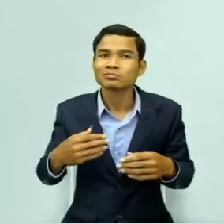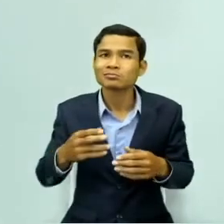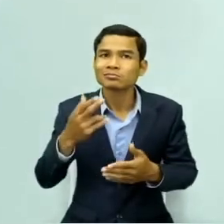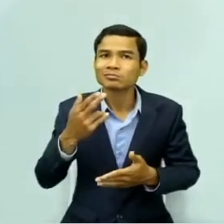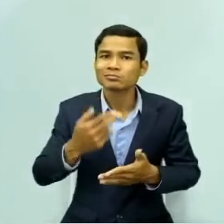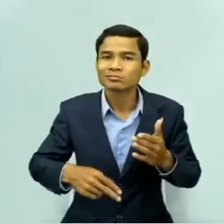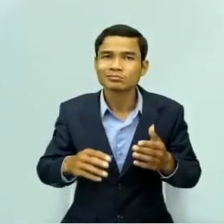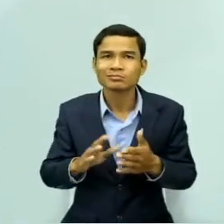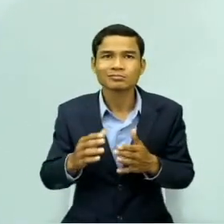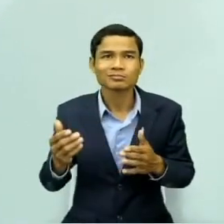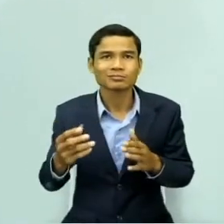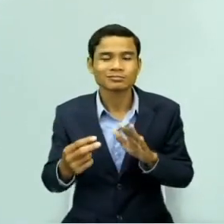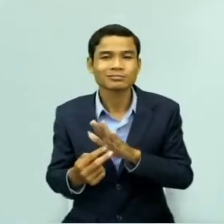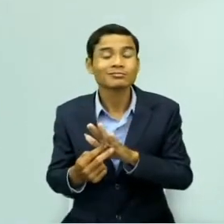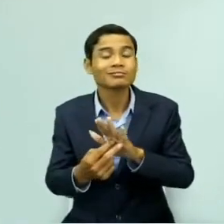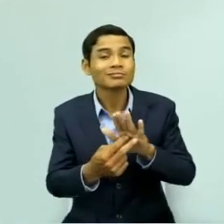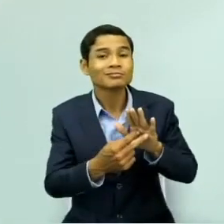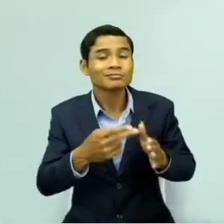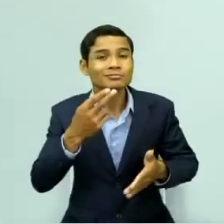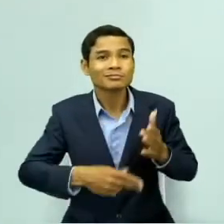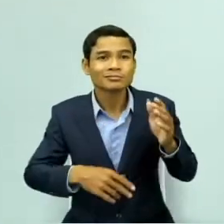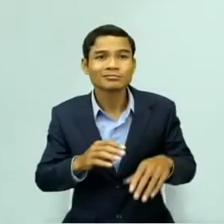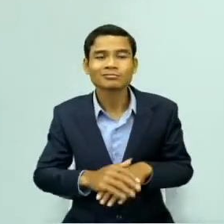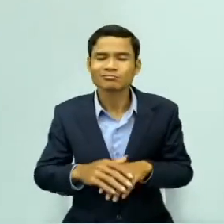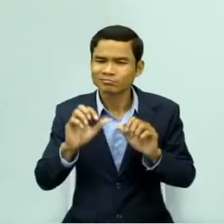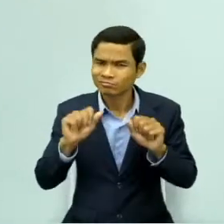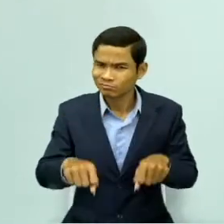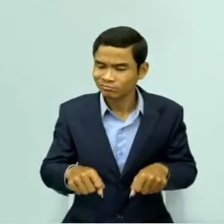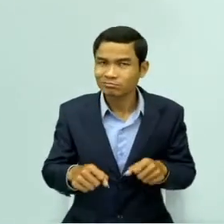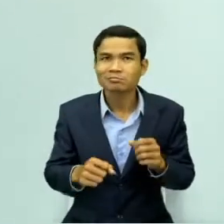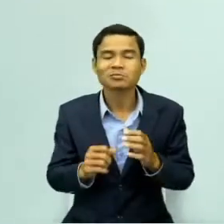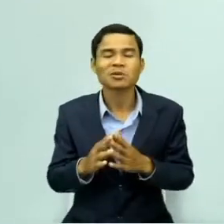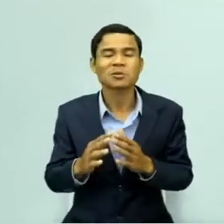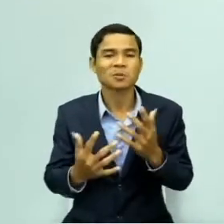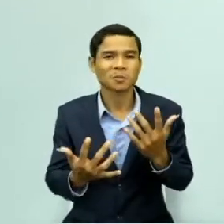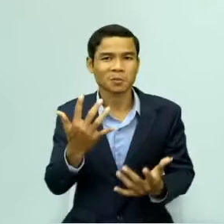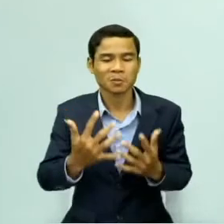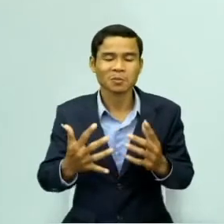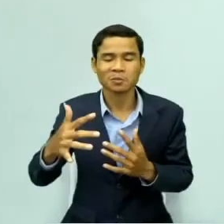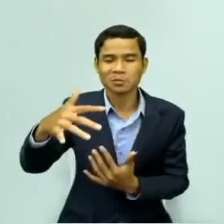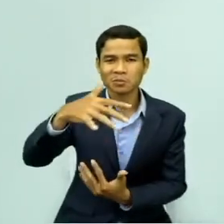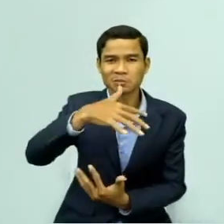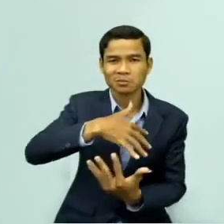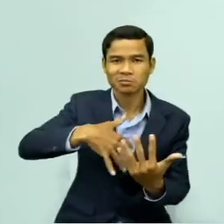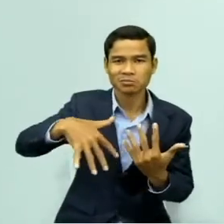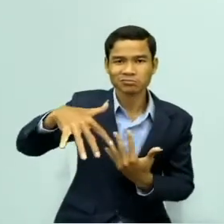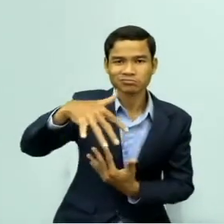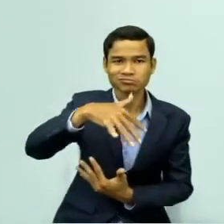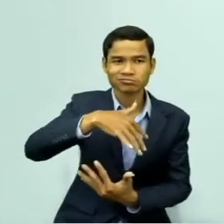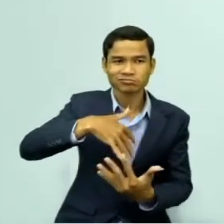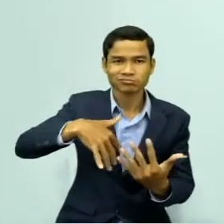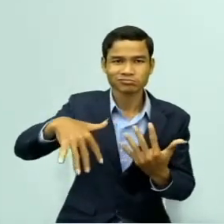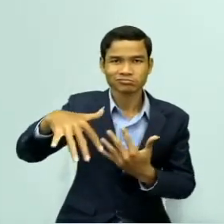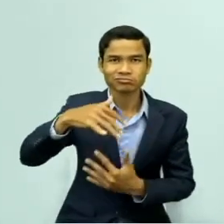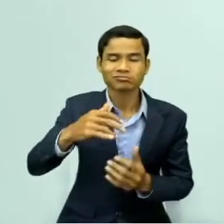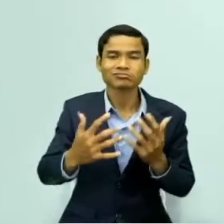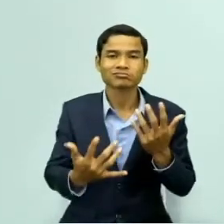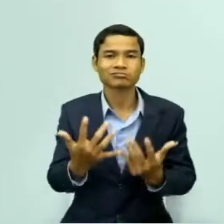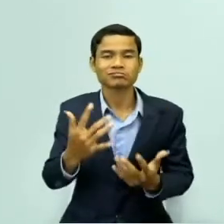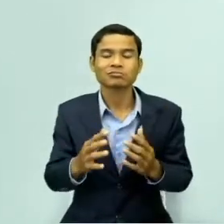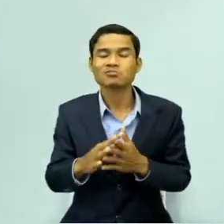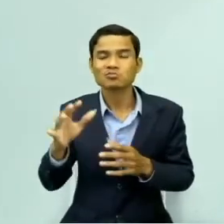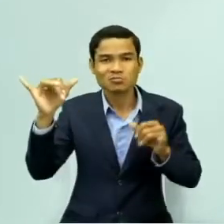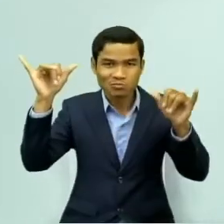đài này kêu bằng hai phim môn nâng á chà bảo cắt chì phnua phlêm con nó chà hai miến